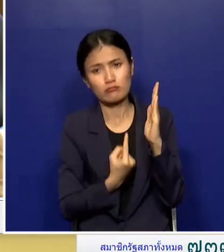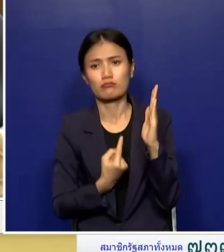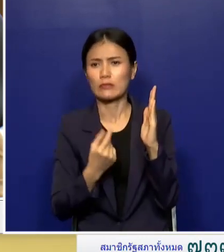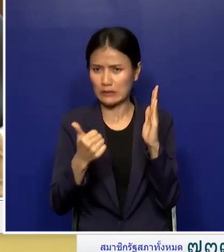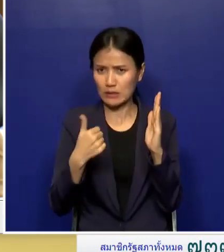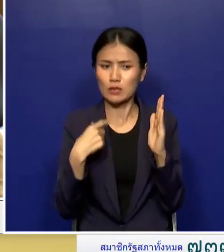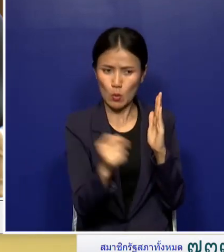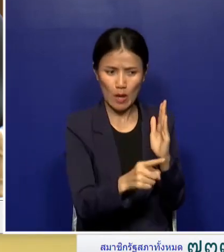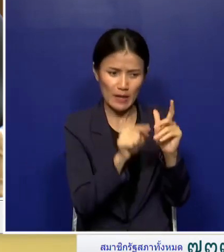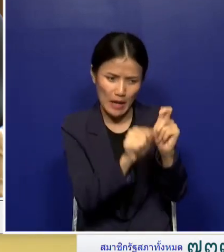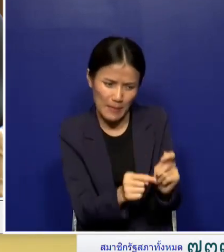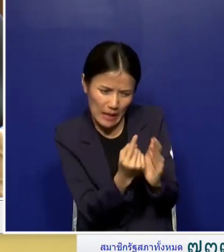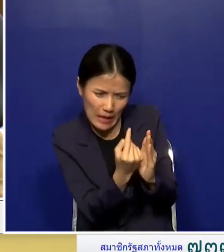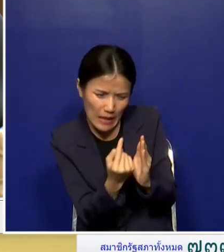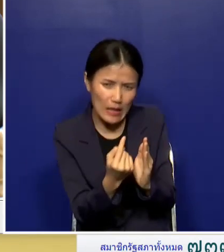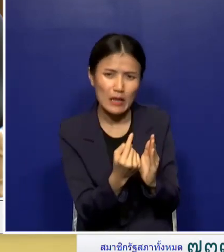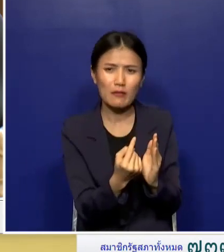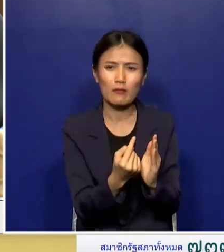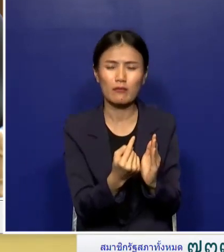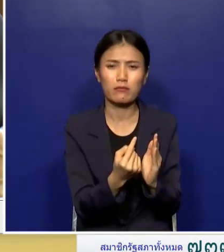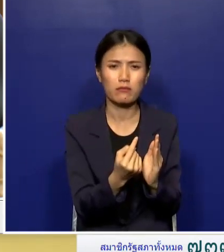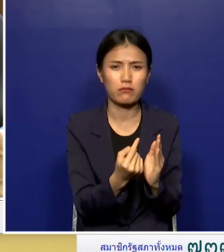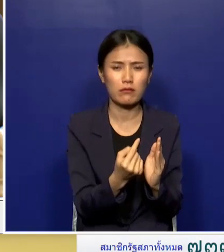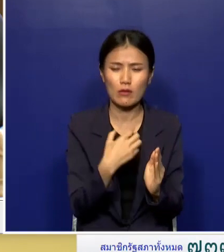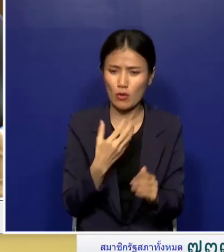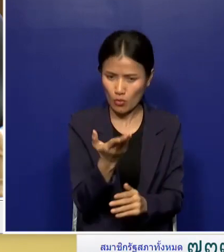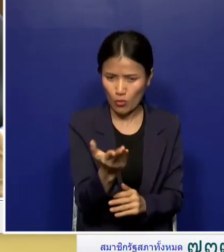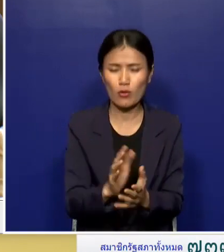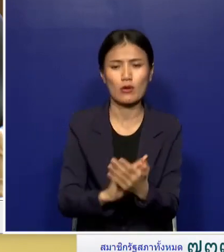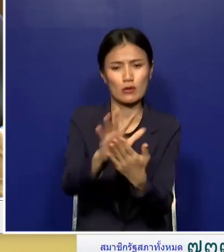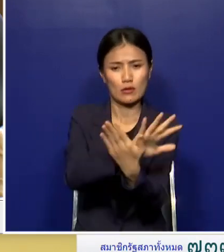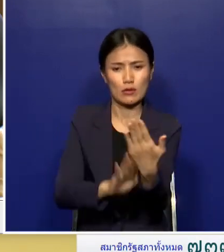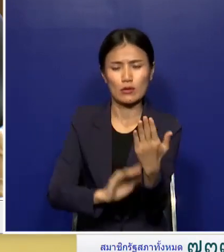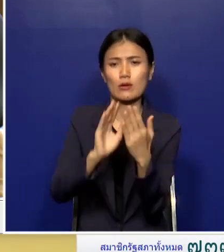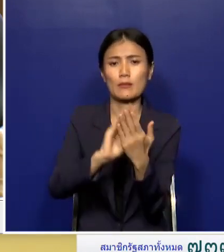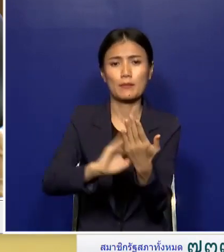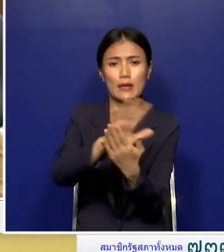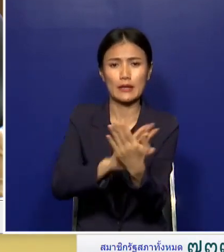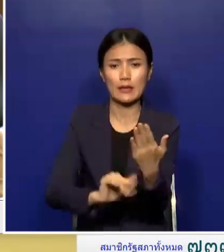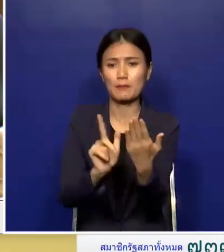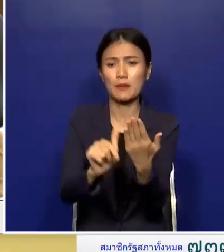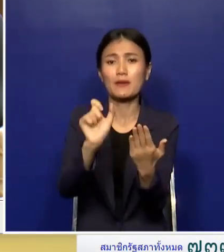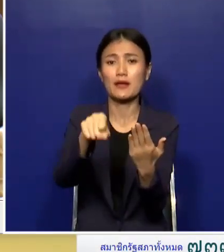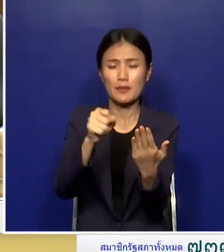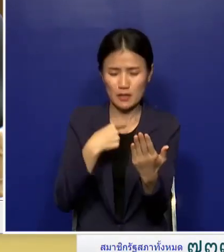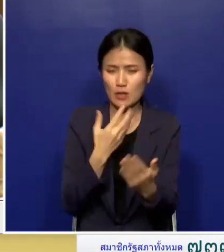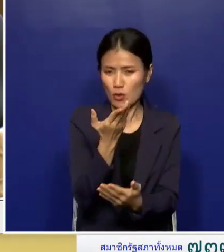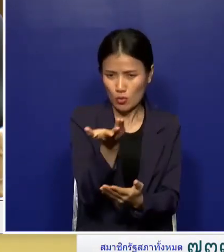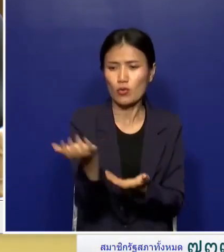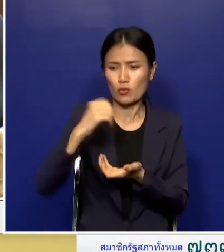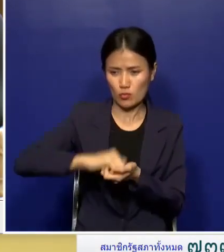ยนะครับเป็นประเทศเป็นเขตเลือกตั้งเนี่ยมาช่วยกันนะครับโหวตให้กับกรรมธิการเสียงส่วนใหญ่ครับเอา